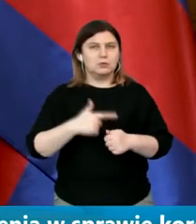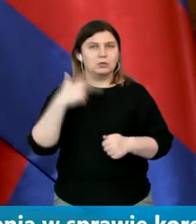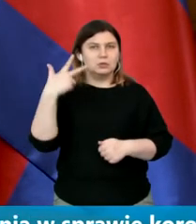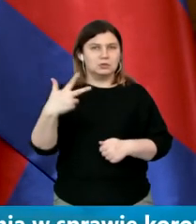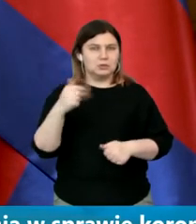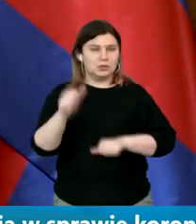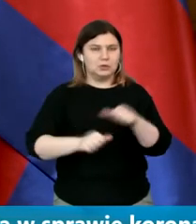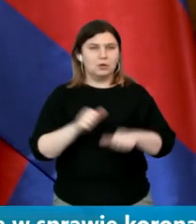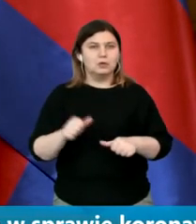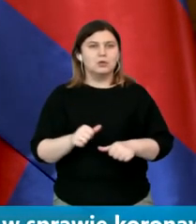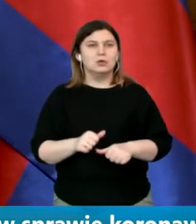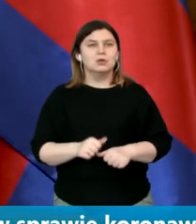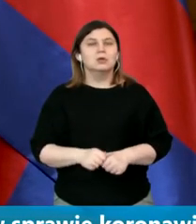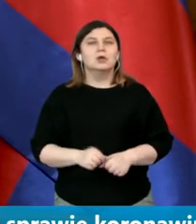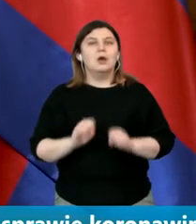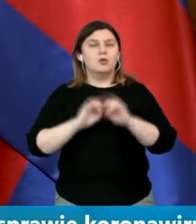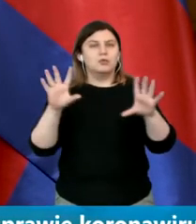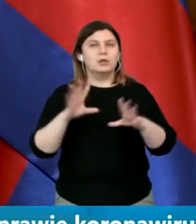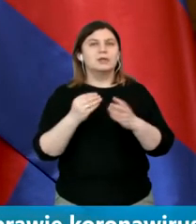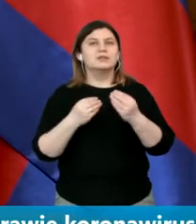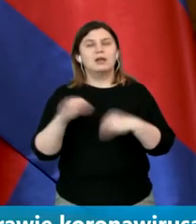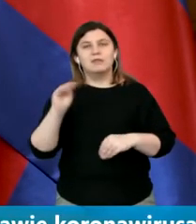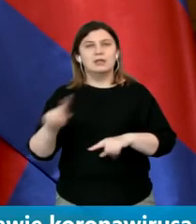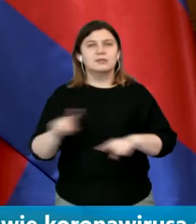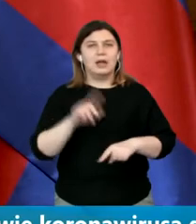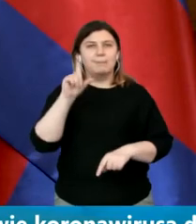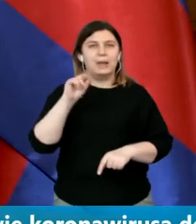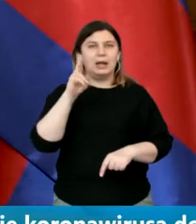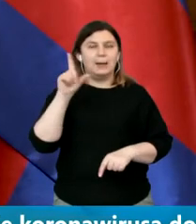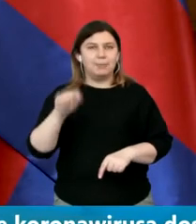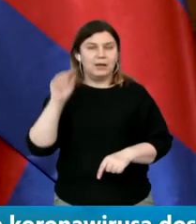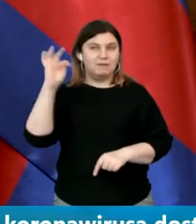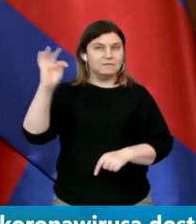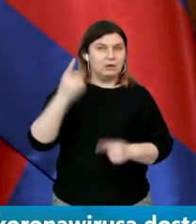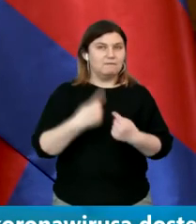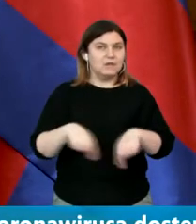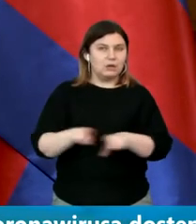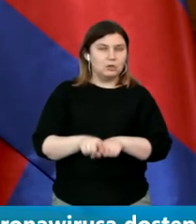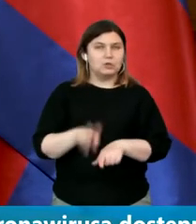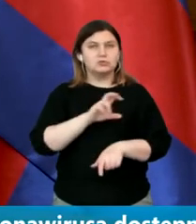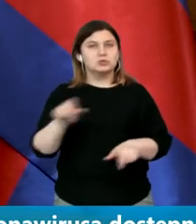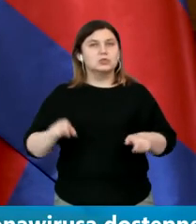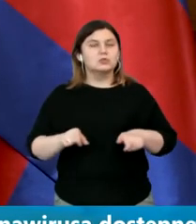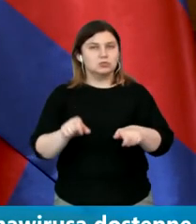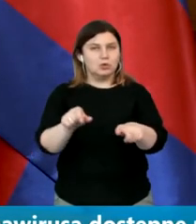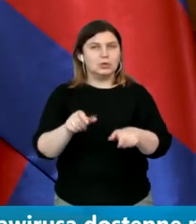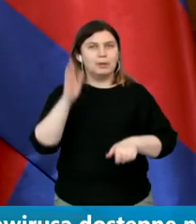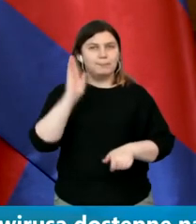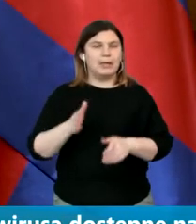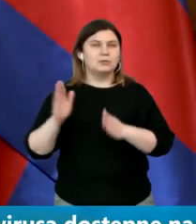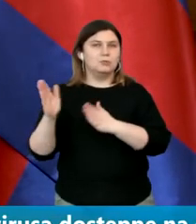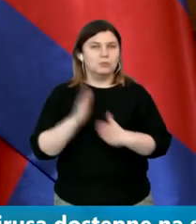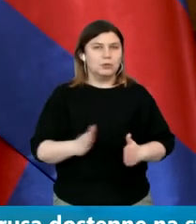2023 roku. No i oczywiście najwięcej zależy to, jak powiedziałem, od PKP, od ich wykonawców, od tego, czy te tory będą